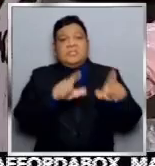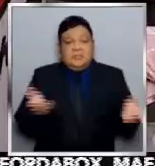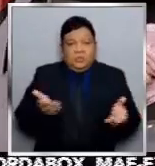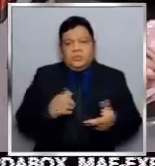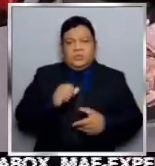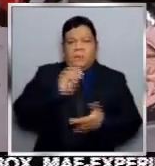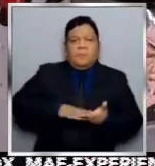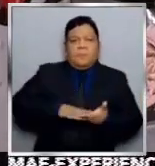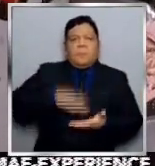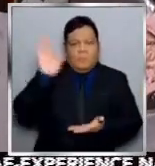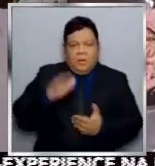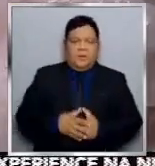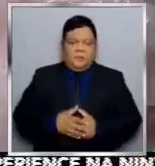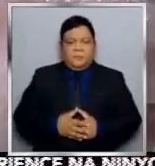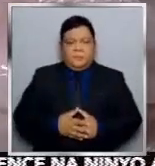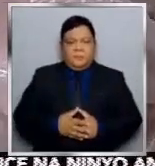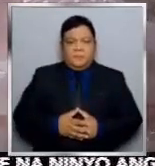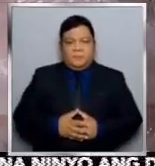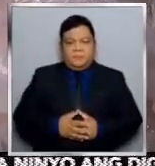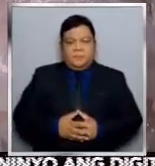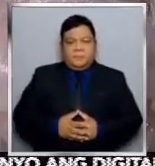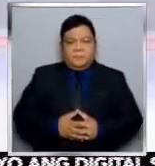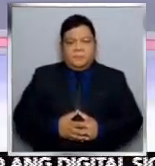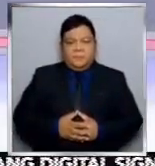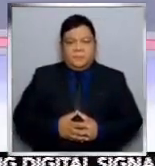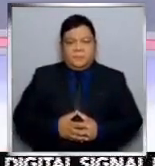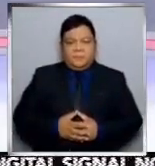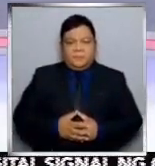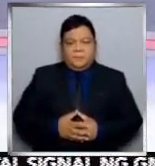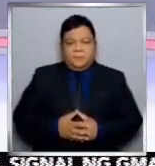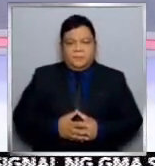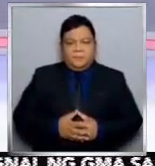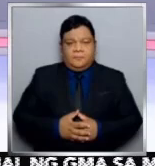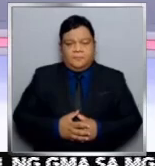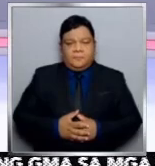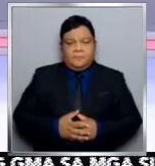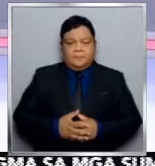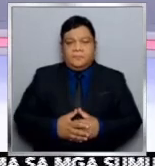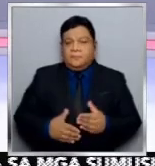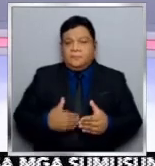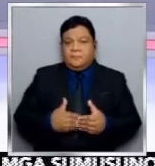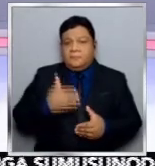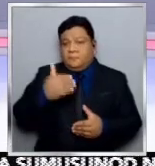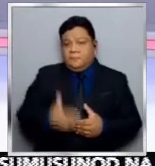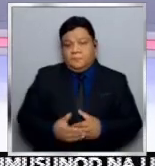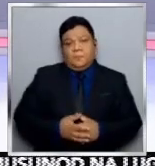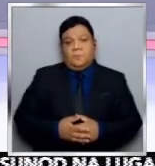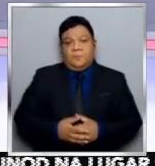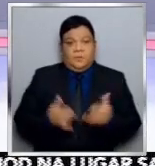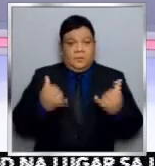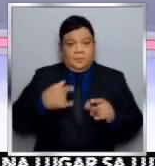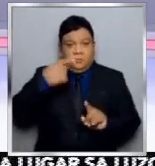mahal. Victoria Tulad, Nakatutok, 24 Oras. Sisimula na po ngayong buwan ng pamamahagi ng 500 pesos